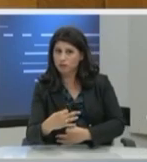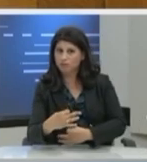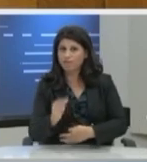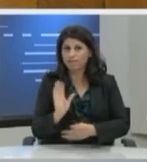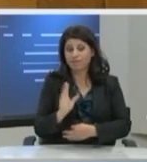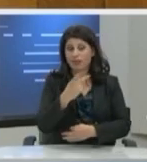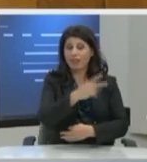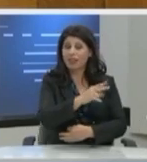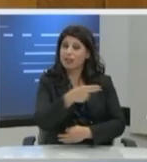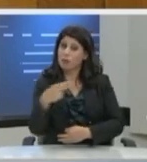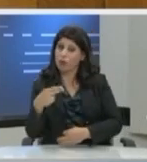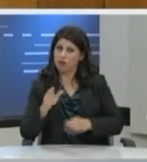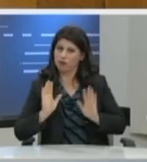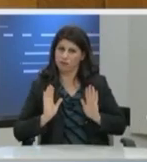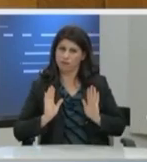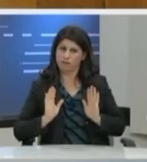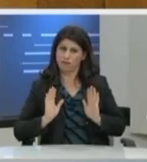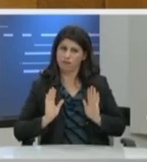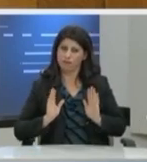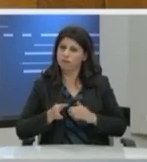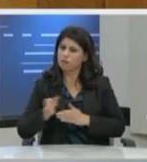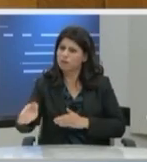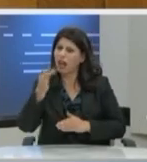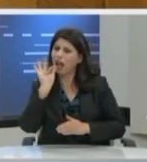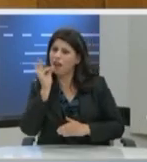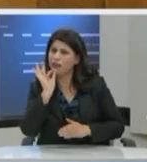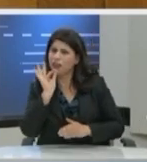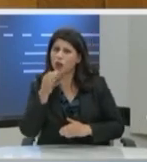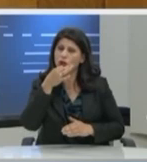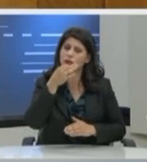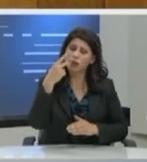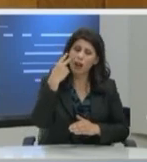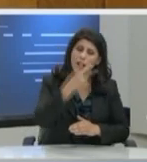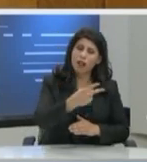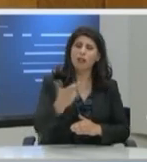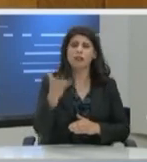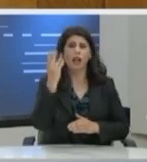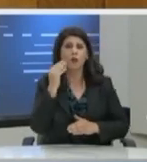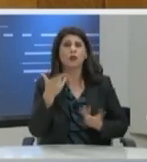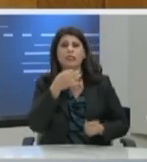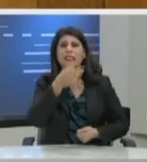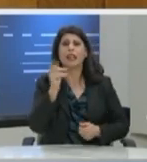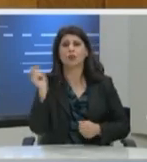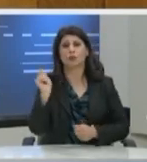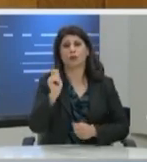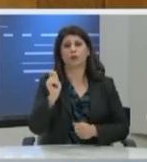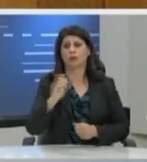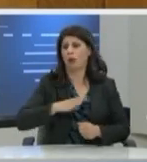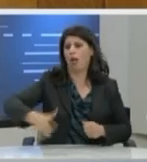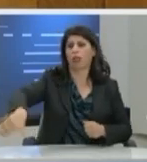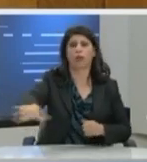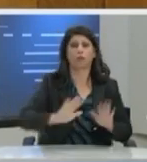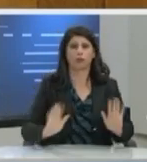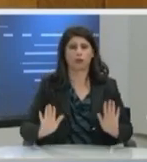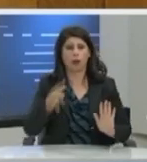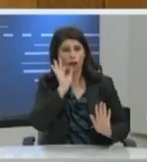είναι δική σας υπόθεση. Μπέστε στα καφενεία να δείτε τι λέει για τους πολιτικούς ο κόσμος. Μπέστε στα καφενεία